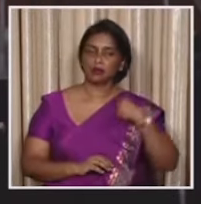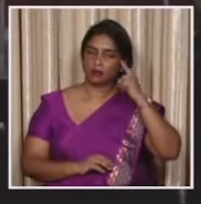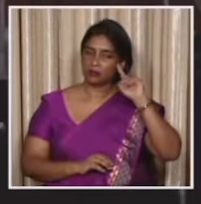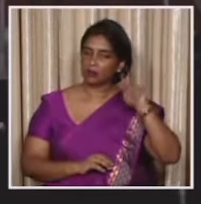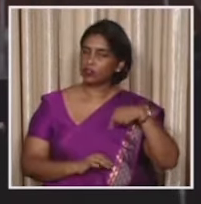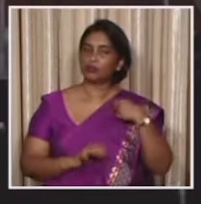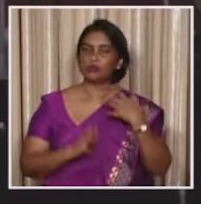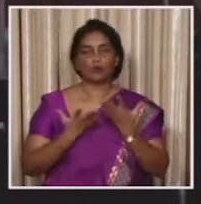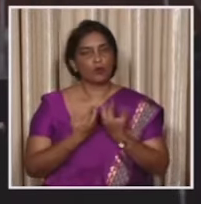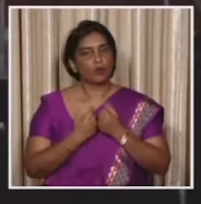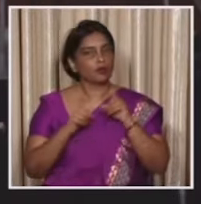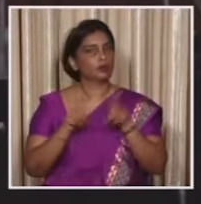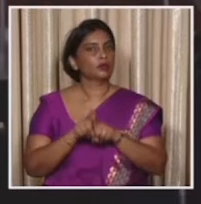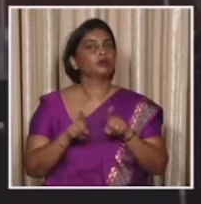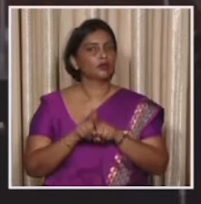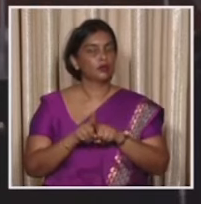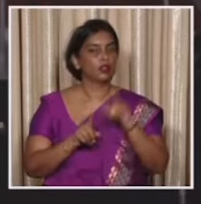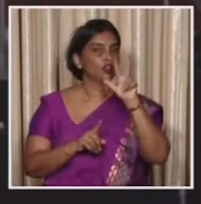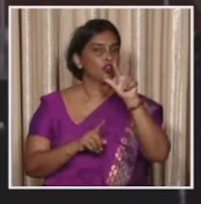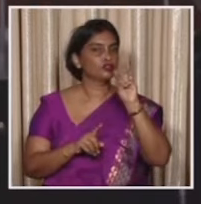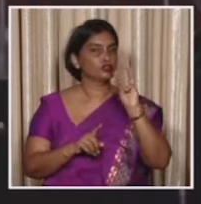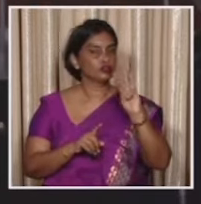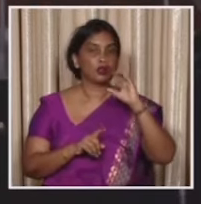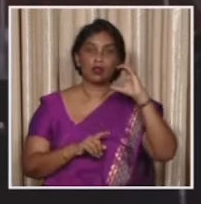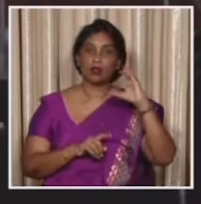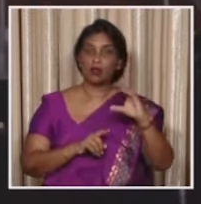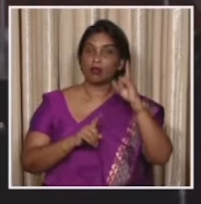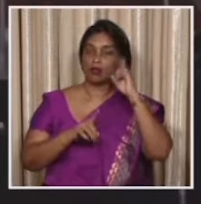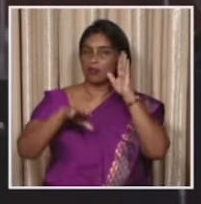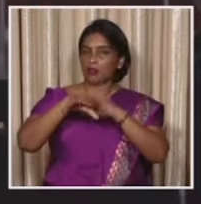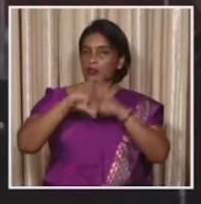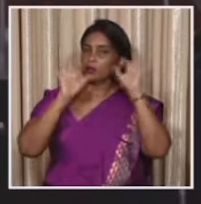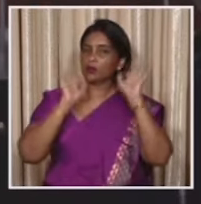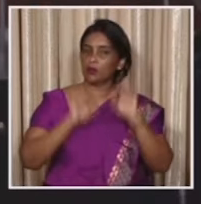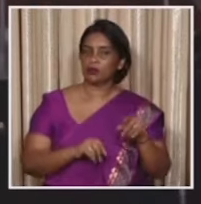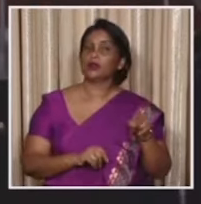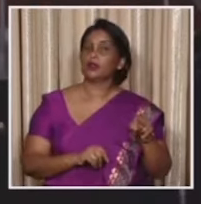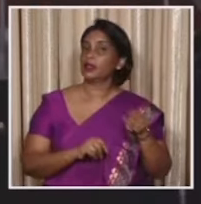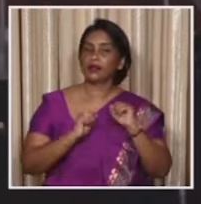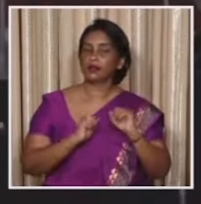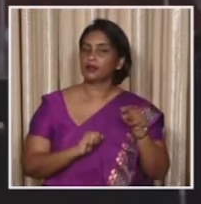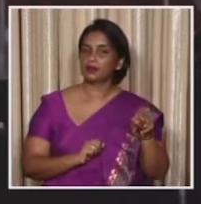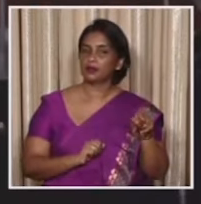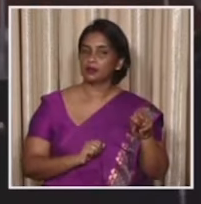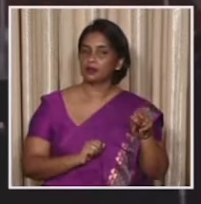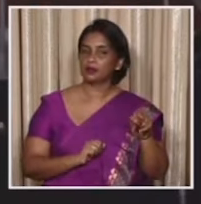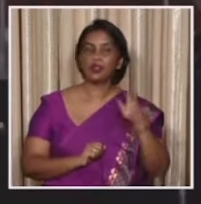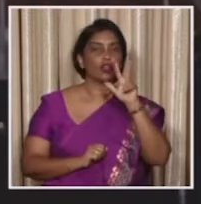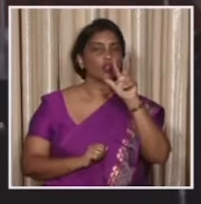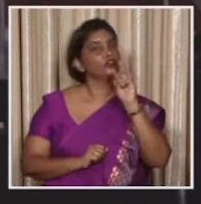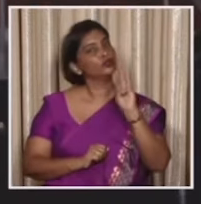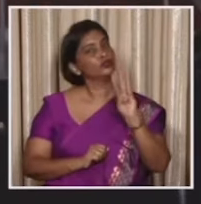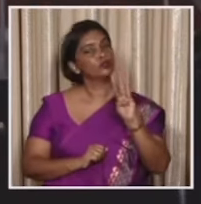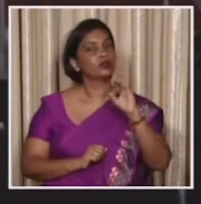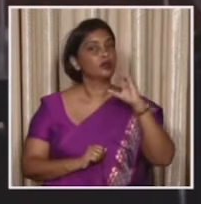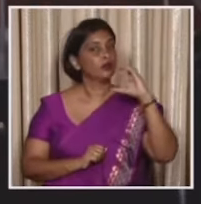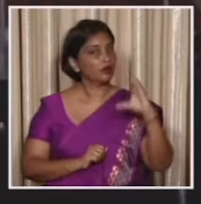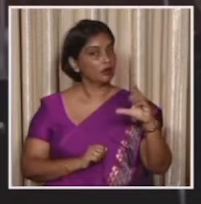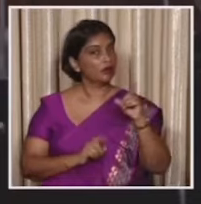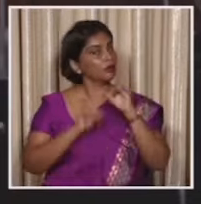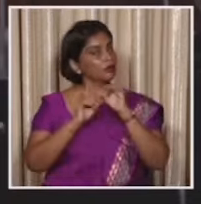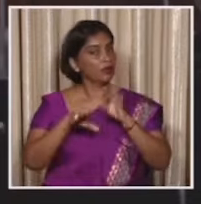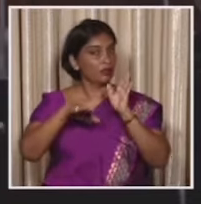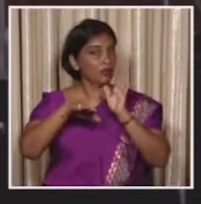සිතාමතා ඕනකමින් තමයි 83 ආවගන්තියට අත තිබෙන්නේ නැත්තේ. ඇයි ඒ? 83 ආවගන්තියට